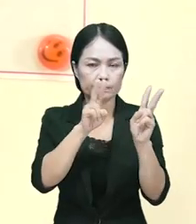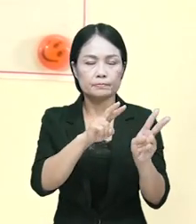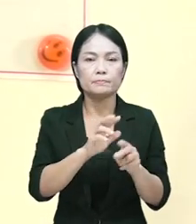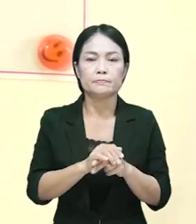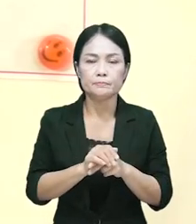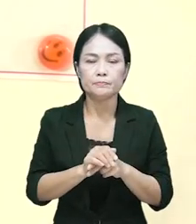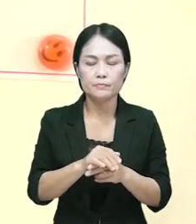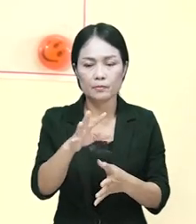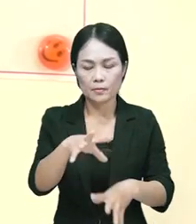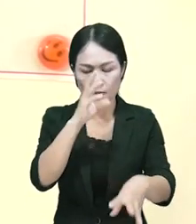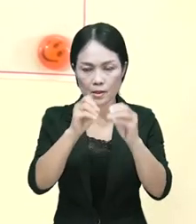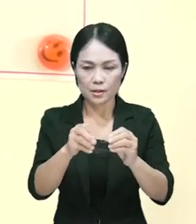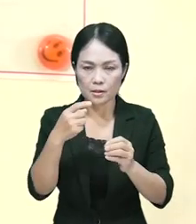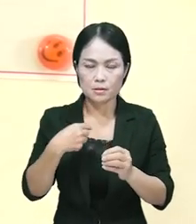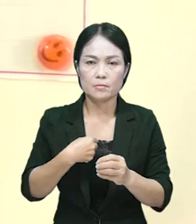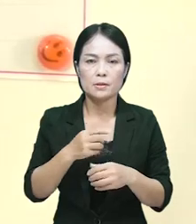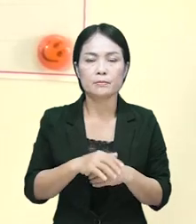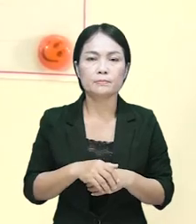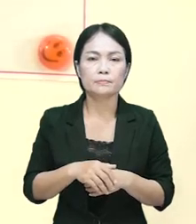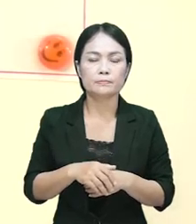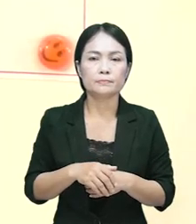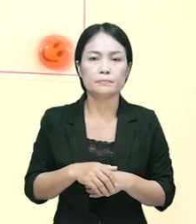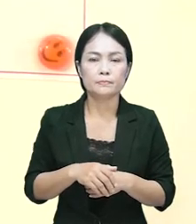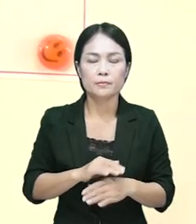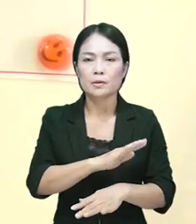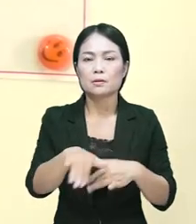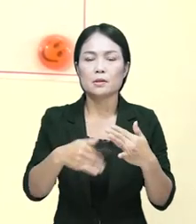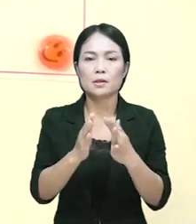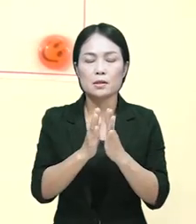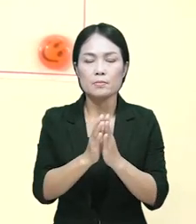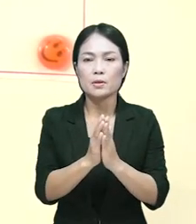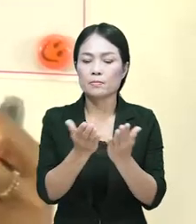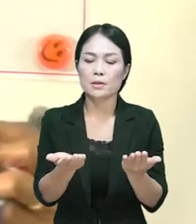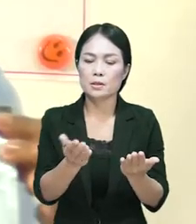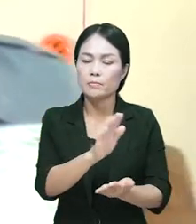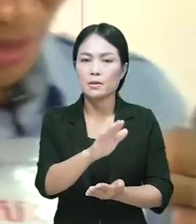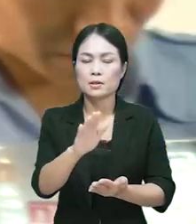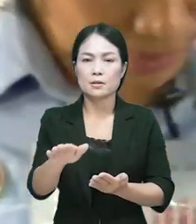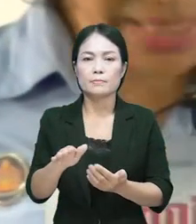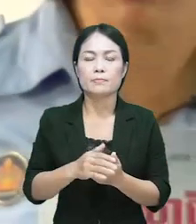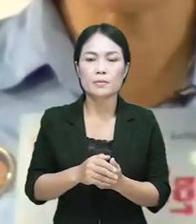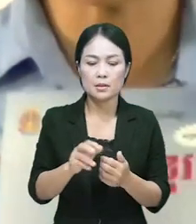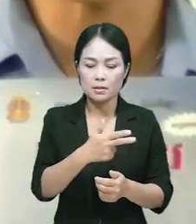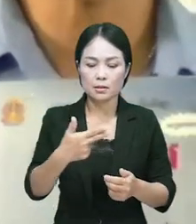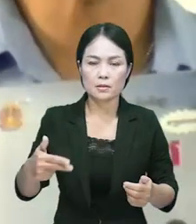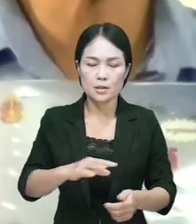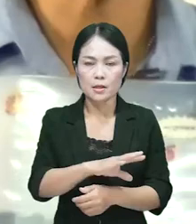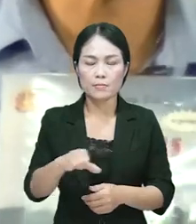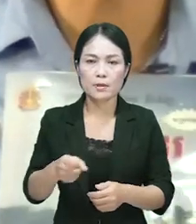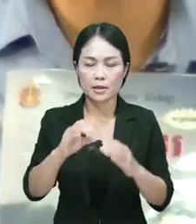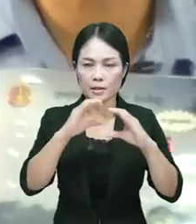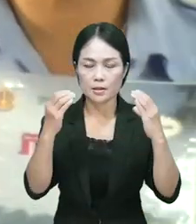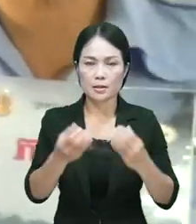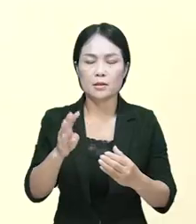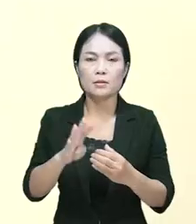តាមការរៀនសូត្រជាមួយអ្នកគ្រូណាកូនណាចាអរគុណសូមកូនបើកសៀវភៅឡើងកូន សៀវភៅភាសាខ្មែរថ្នាក់ទី4គឺកូនសៀវភៅ